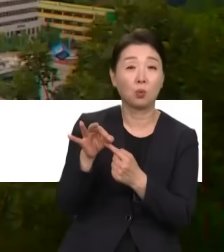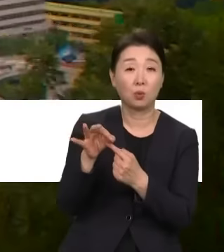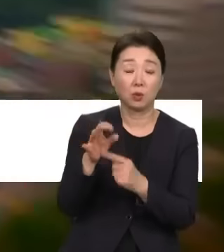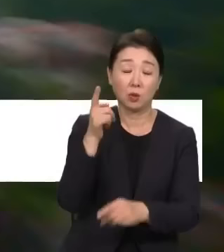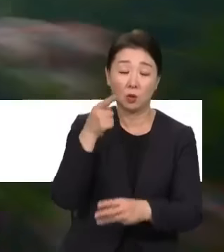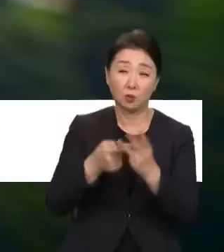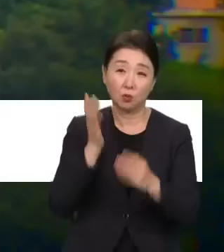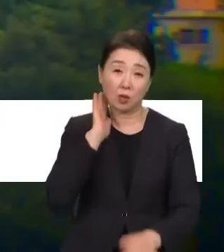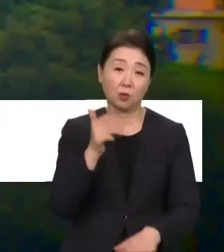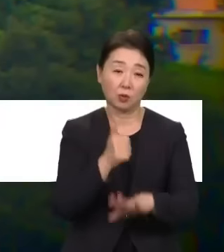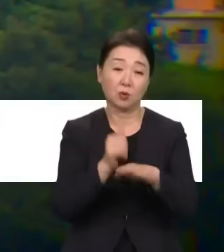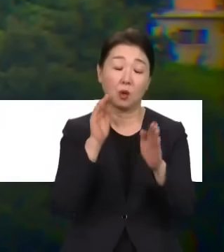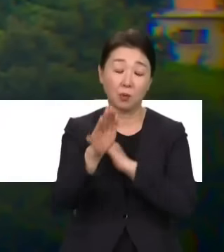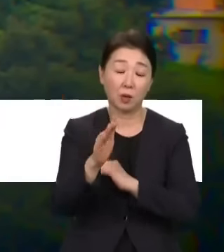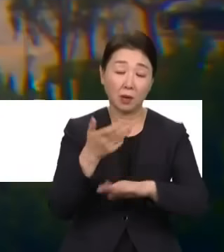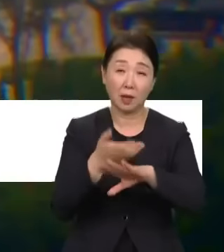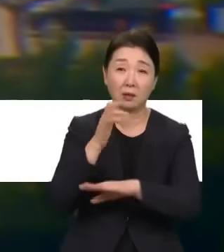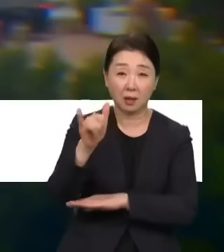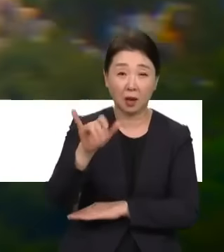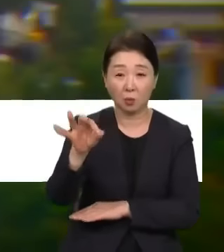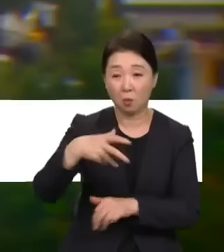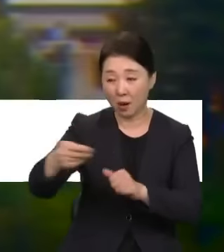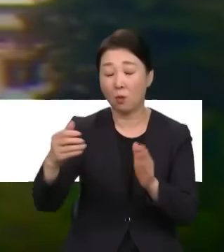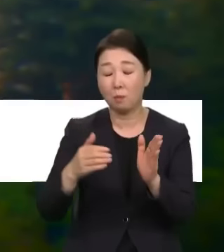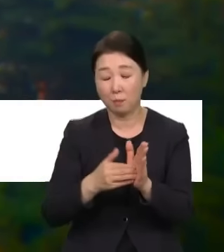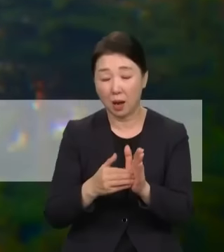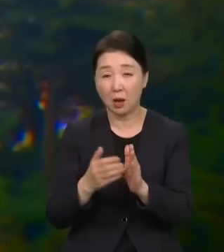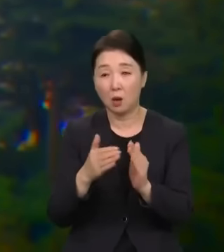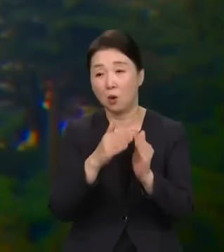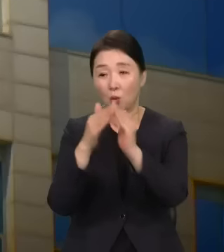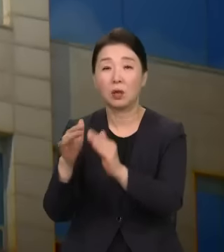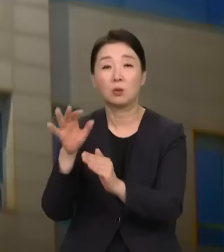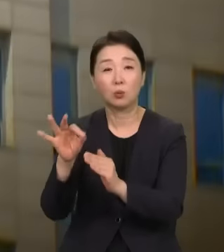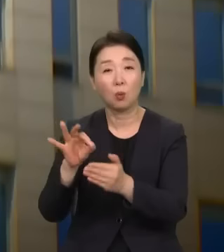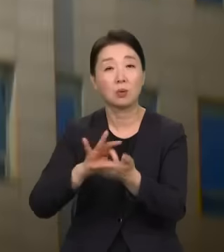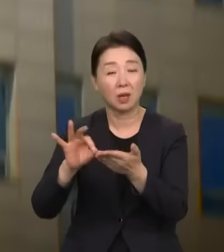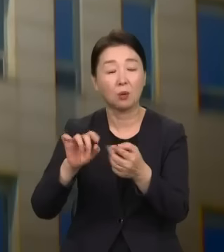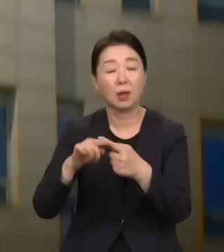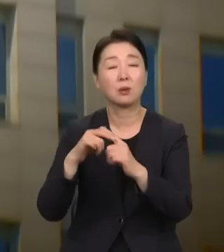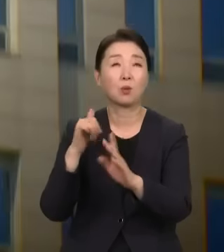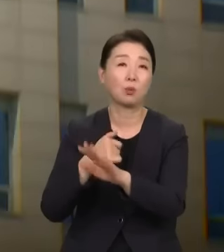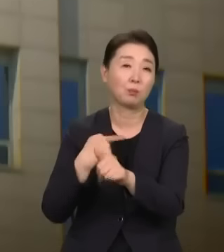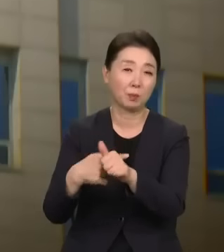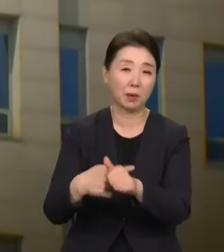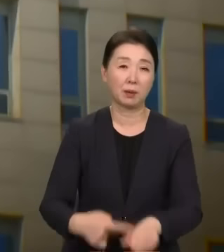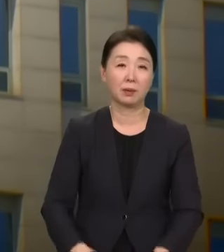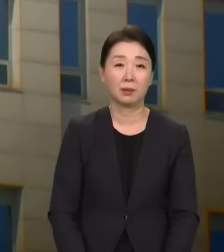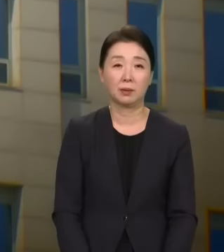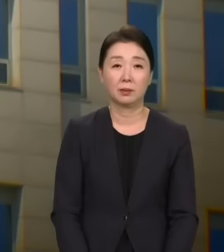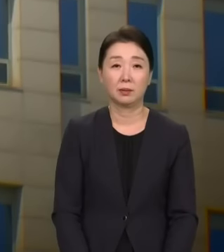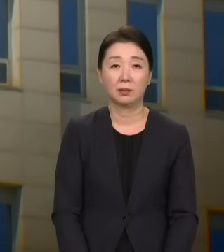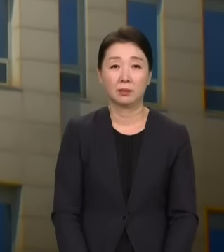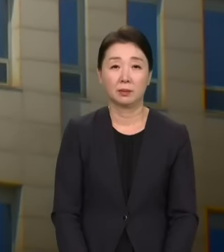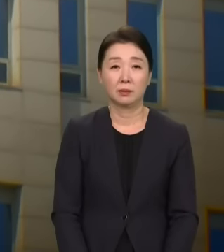순방이나 관저 이전 등에 전용돼서 쓰인 걸로 알려져 비판받은 바 있습니다. JTBC 하이비입니다.